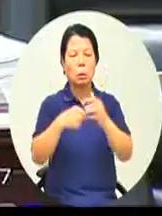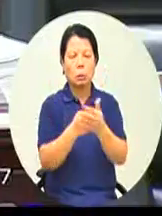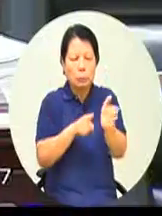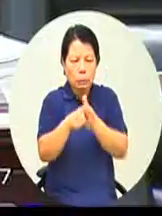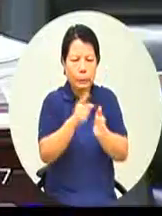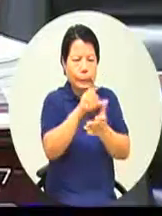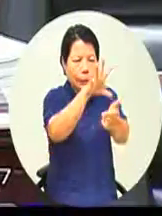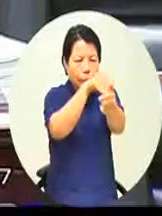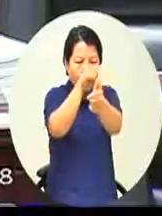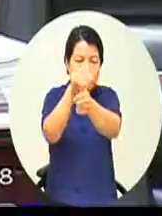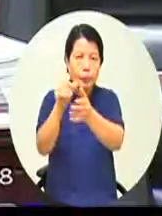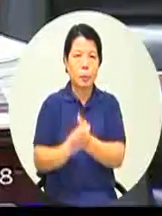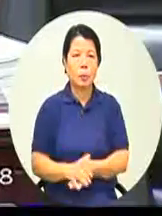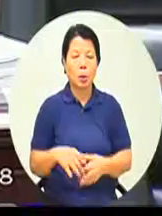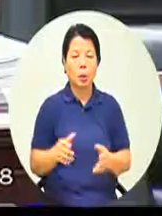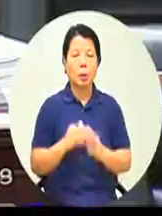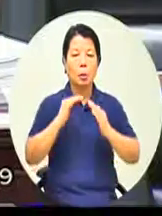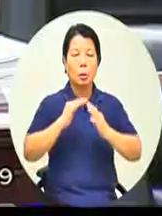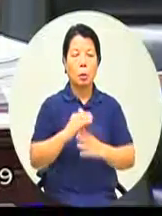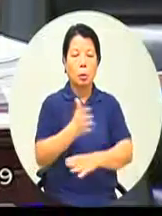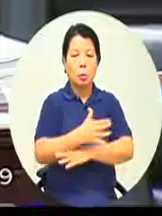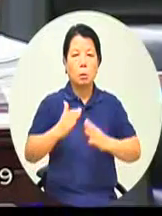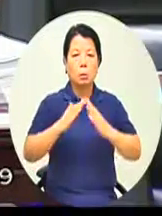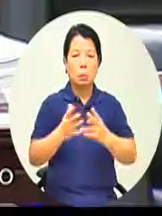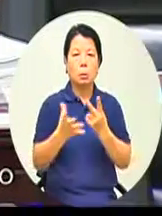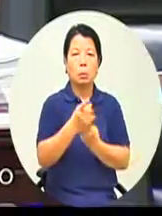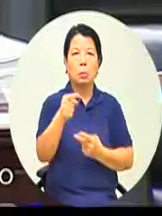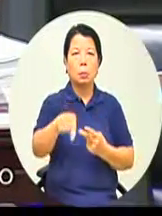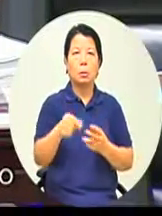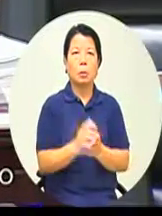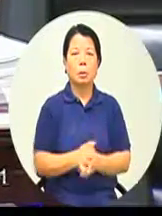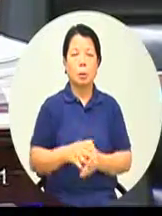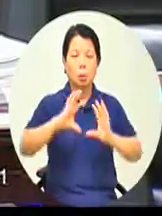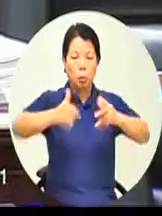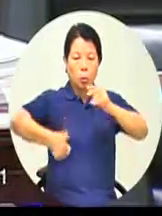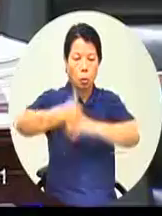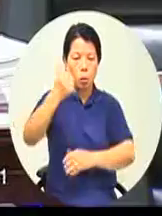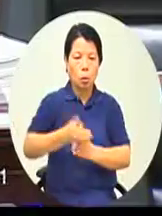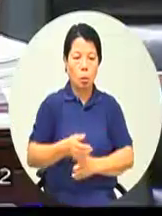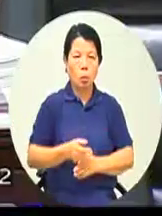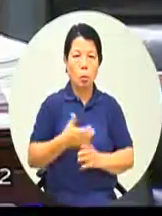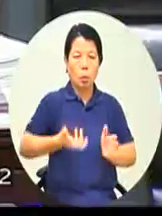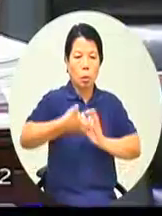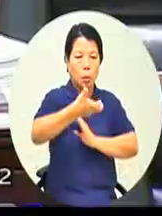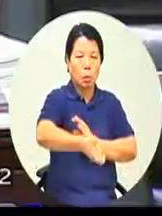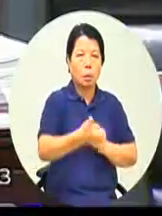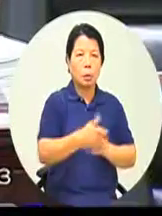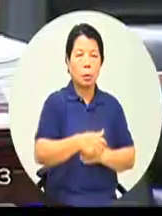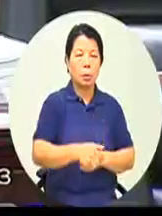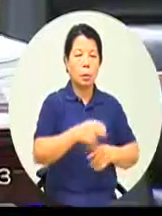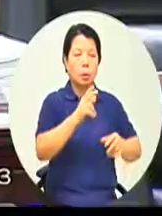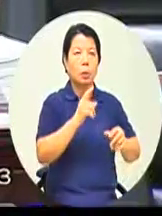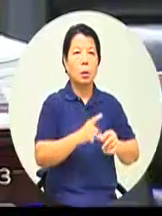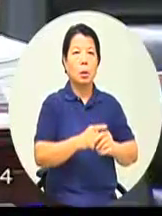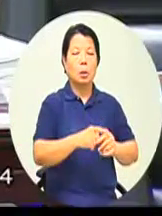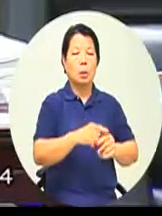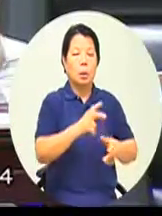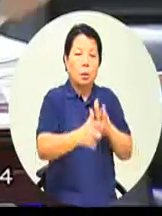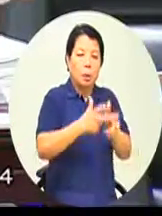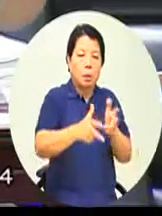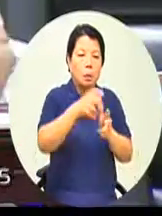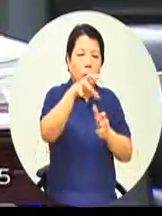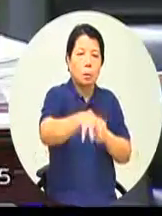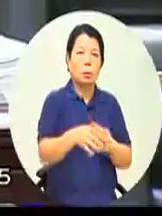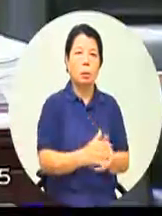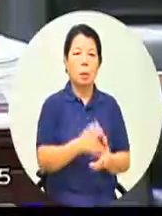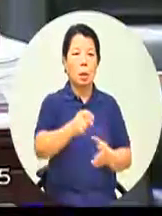第一个合并，我讲总统我前来李明星，这是异地呢，这有讲有机会呢，迄个环境